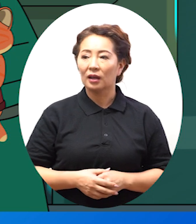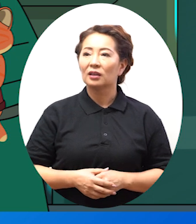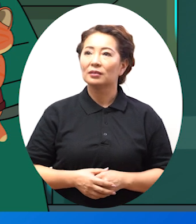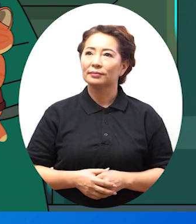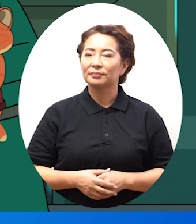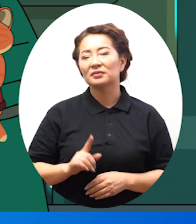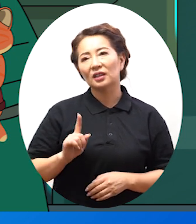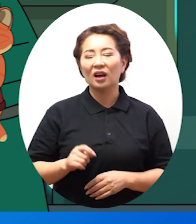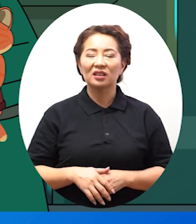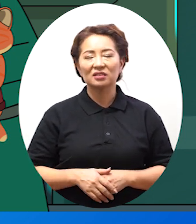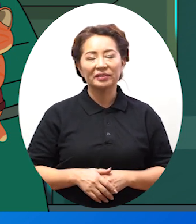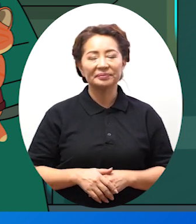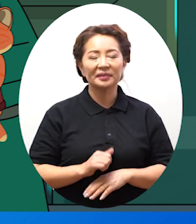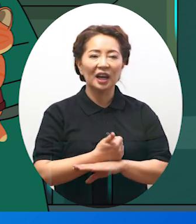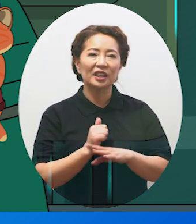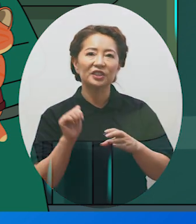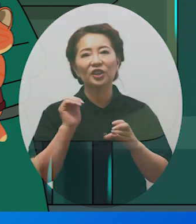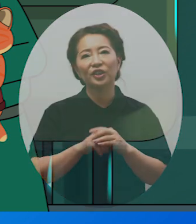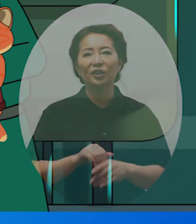Заац. Аялахаас дөө.